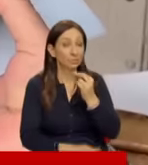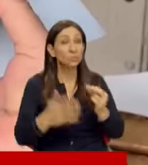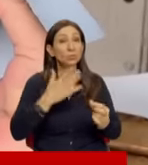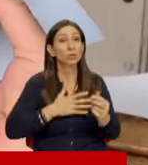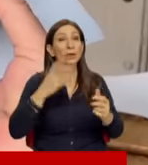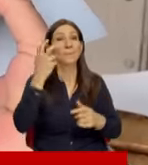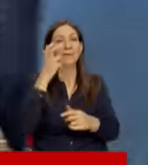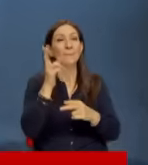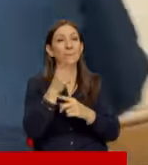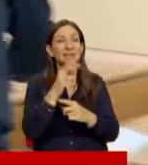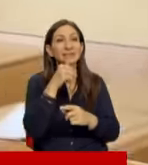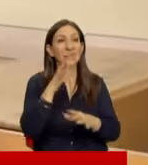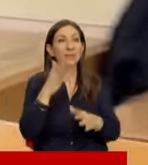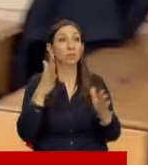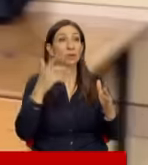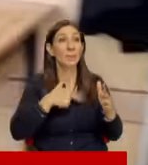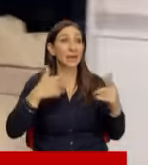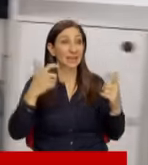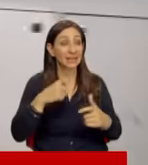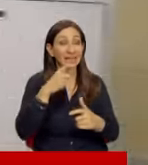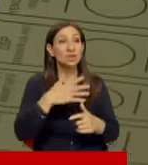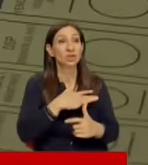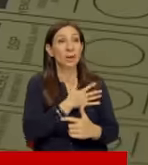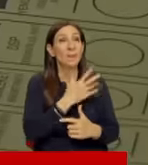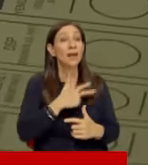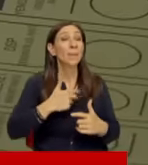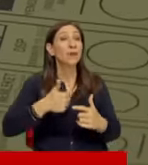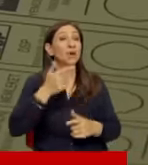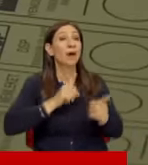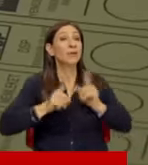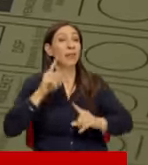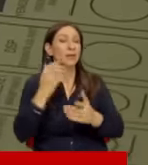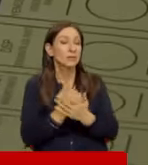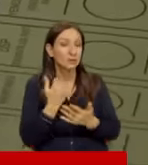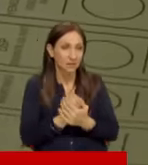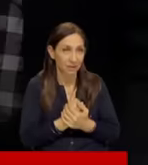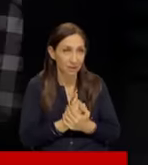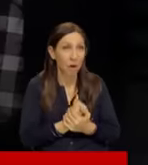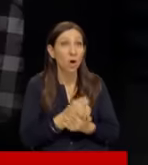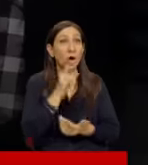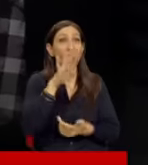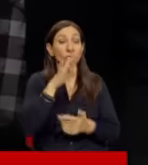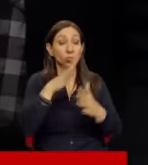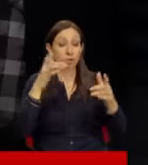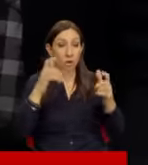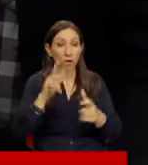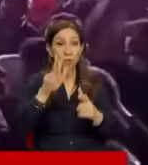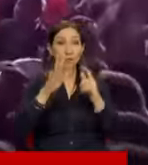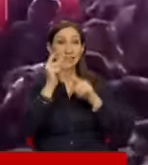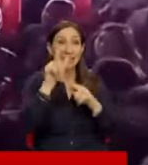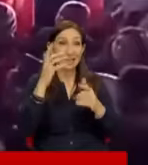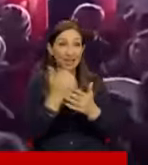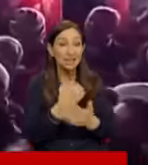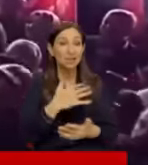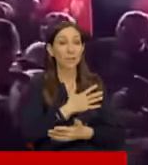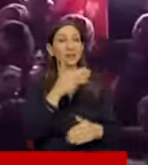Bursa, Manisa, Balıkesir ve Denizli Büyükşehir Belediyelerinde CHP'li belediye başkan adayları seçildi. 14'ü büyükşehir, 35 ili kazanan